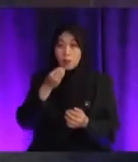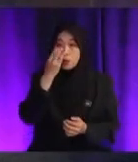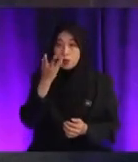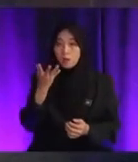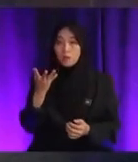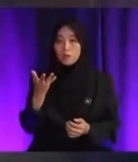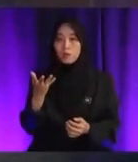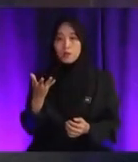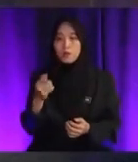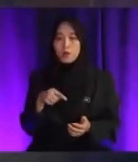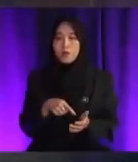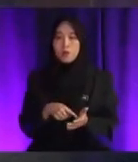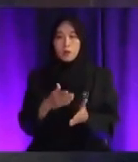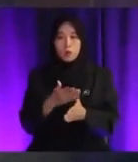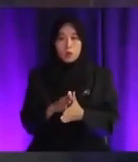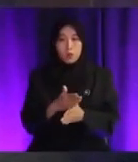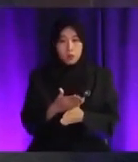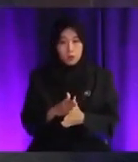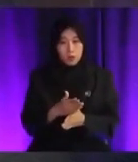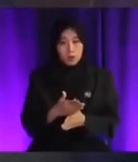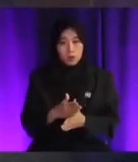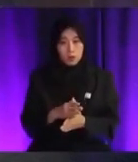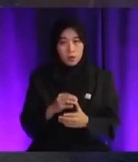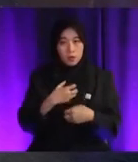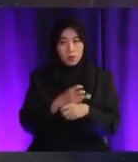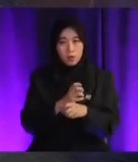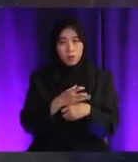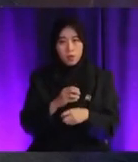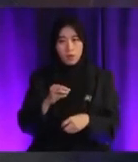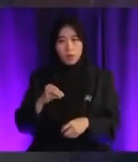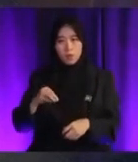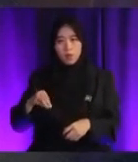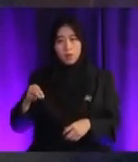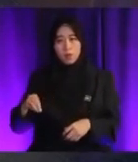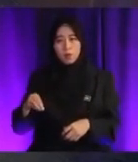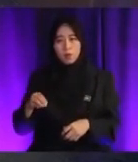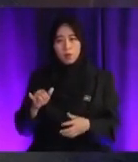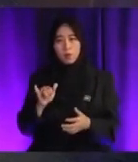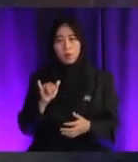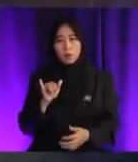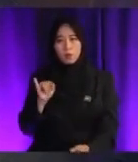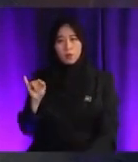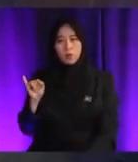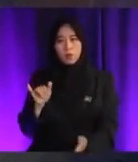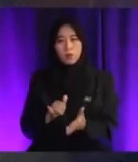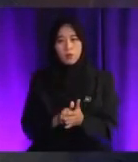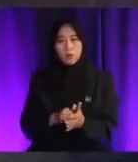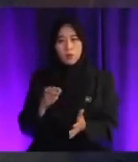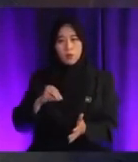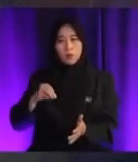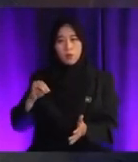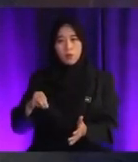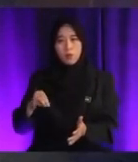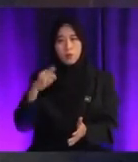okey, ini antara masalah-masalah pelajar. Iaitu? Iaitu, okey. Pelajar-pelajar,